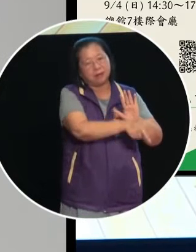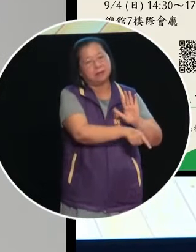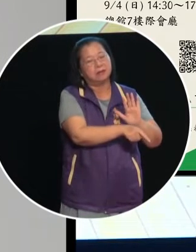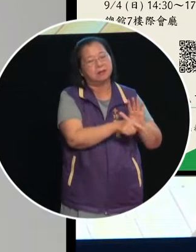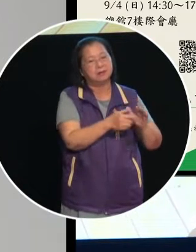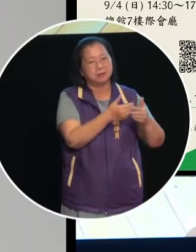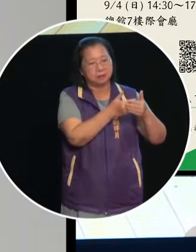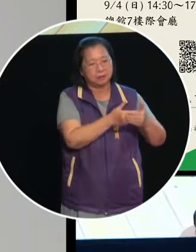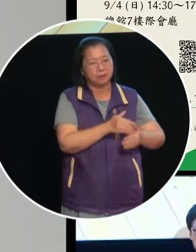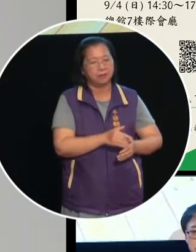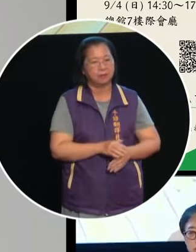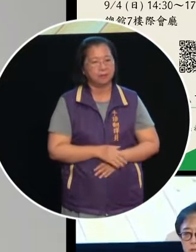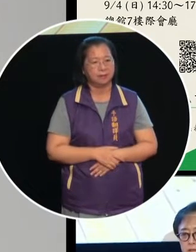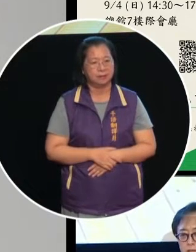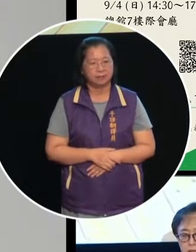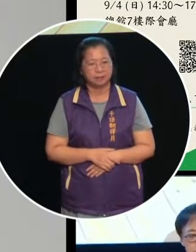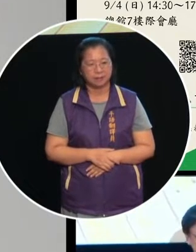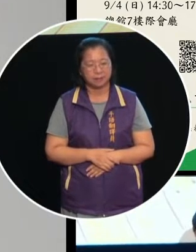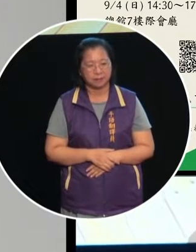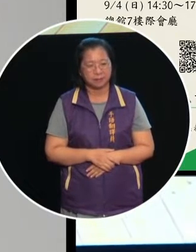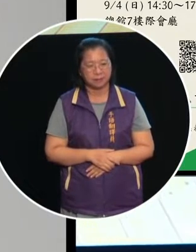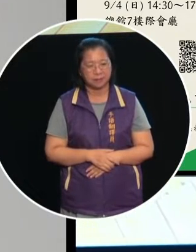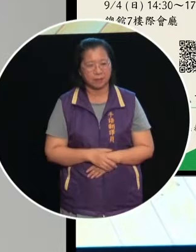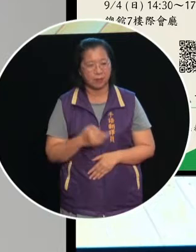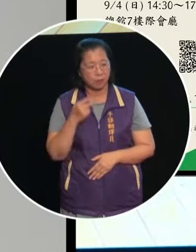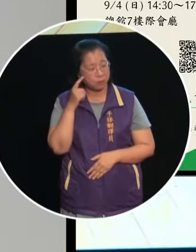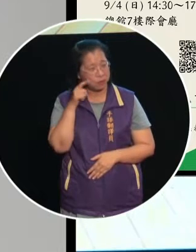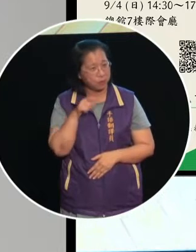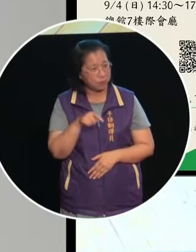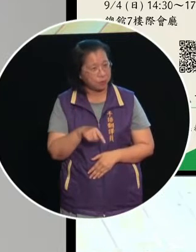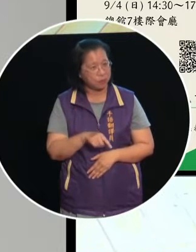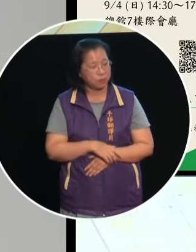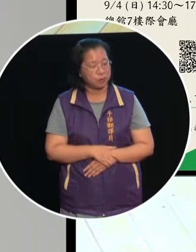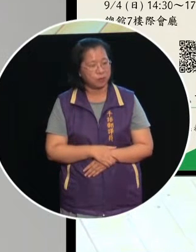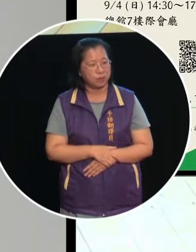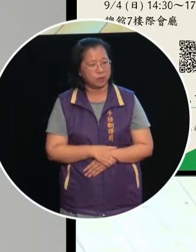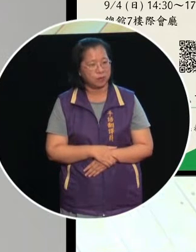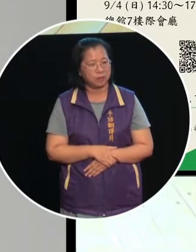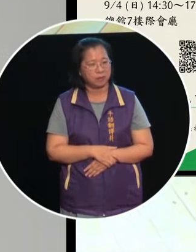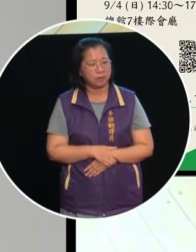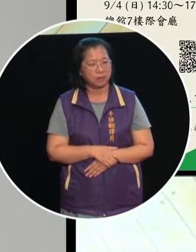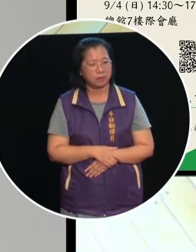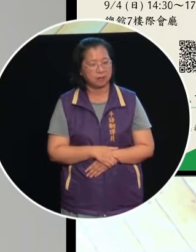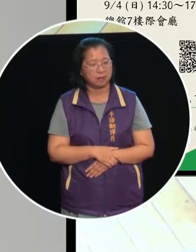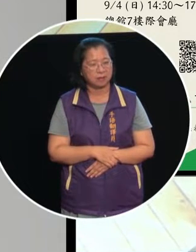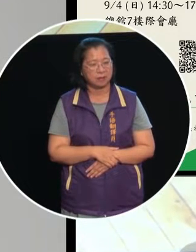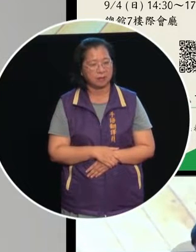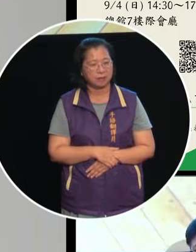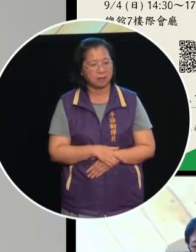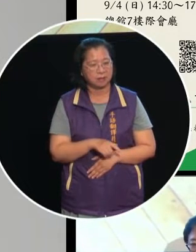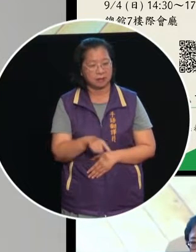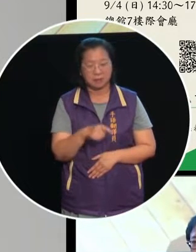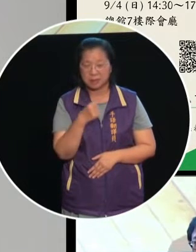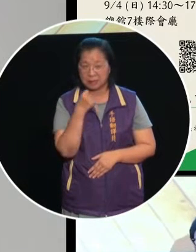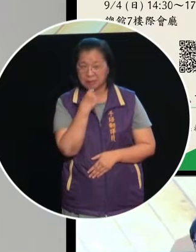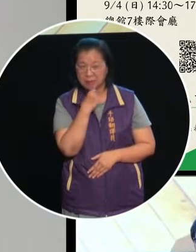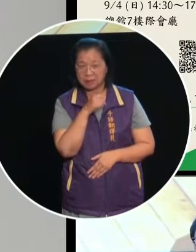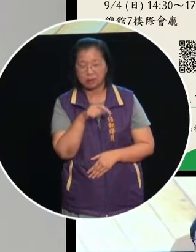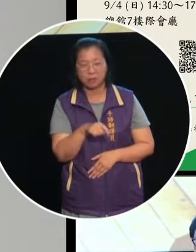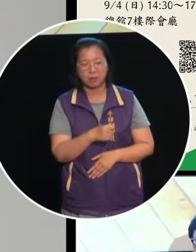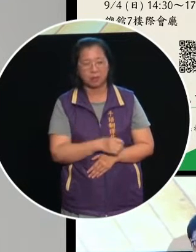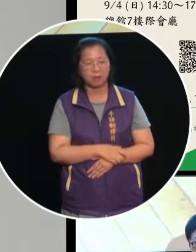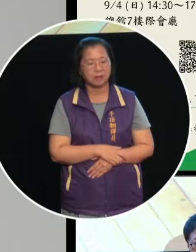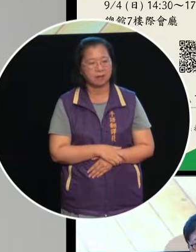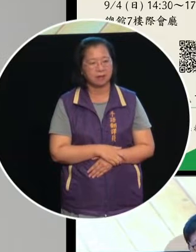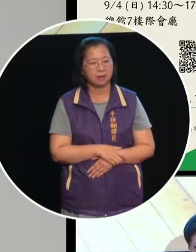乎都被就是在日本敲定了。我觉得所以是这个变化是对，应该是对现在的台湾是蛮有利的